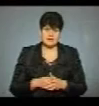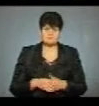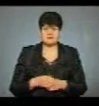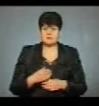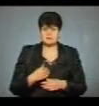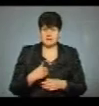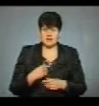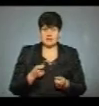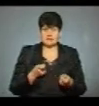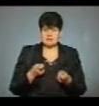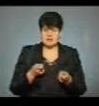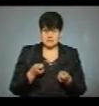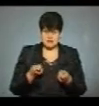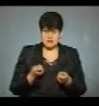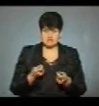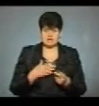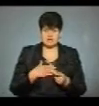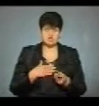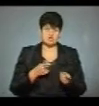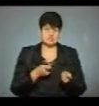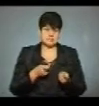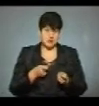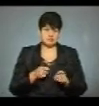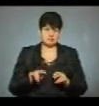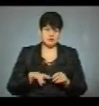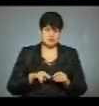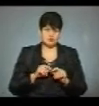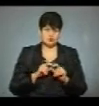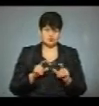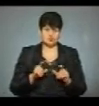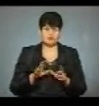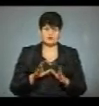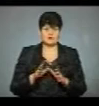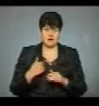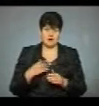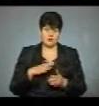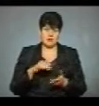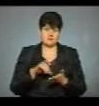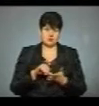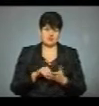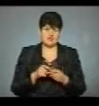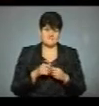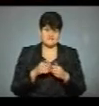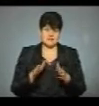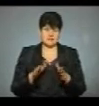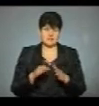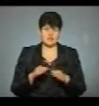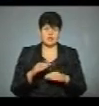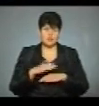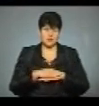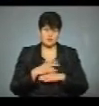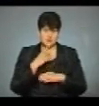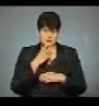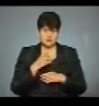мене адміністрація, наш зауч, дирекція школи, то все теж була присутня на відкритих уроках. Вони бачать,